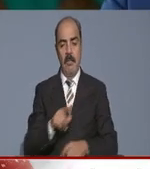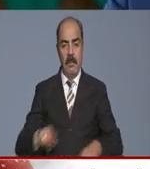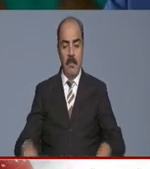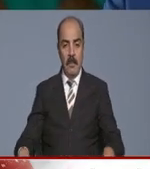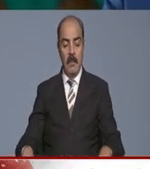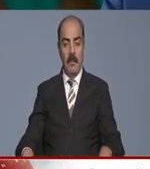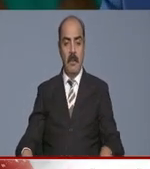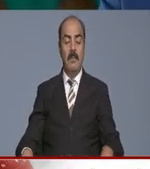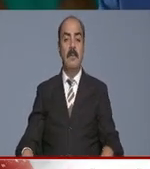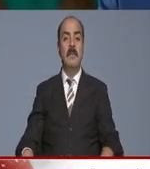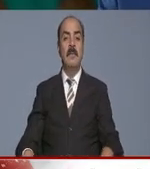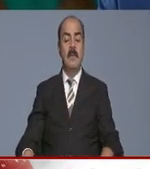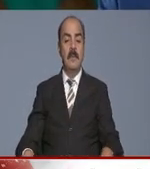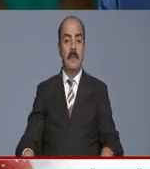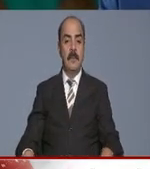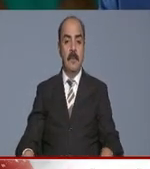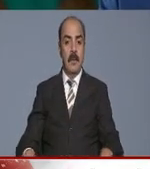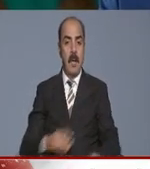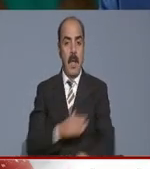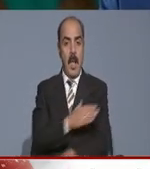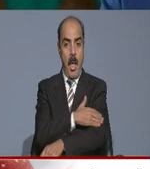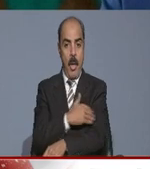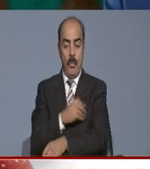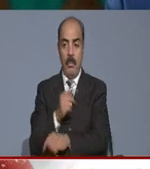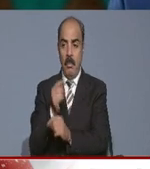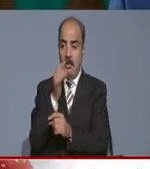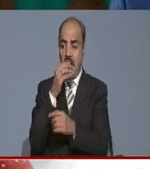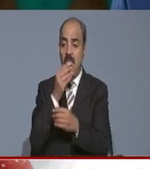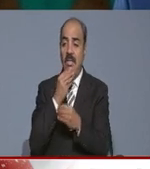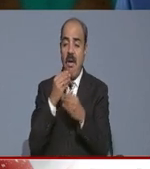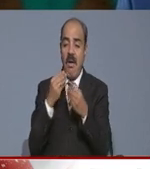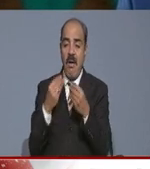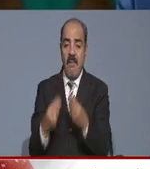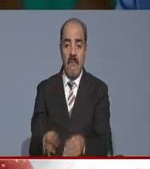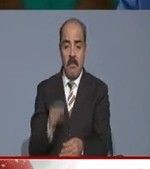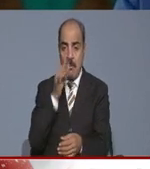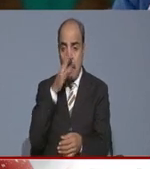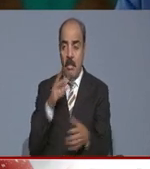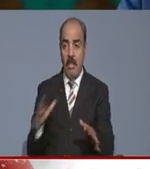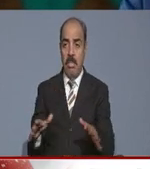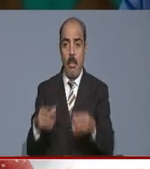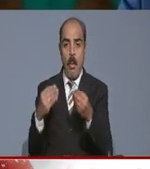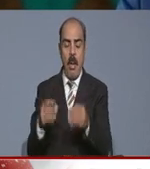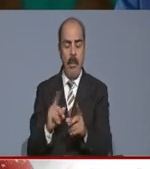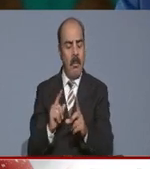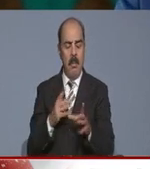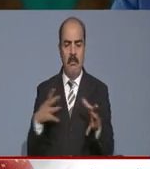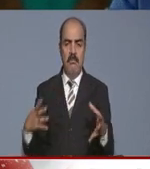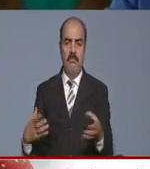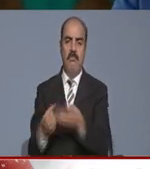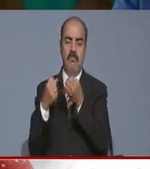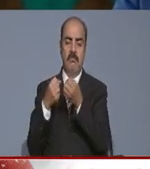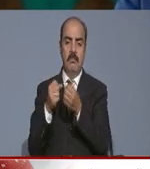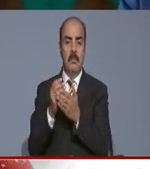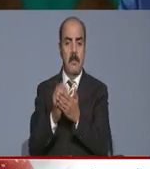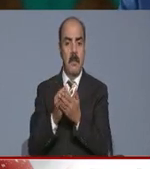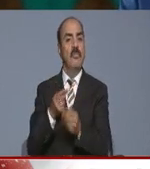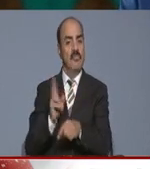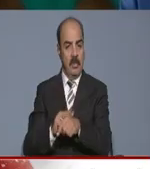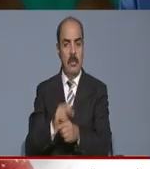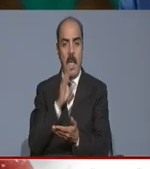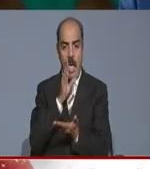إن الدول الأكثر هشاشة لا ترغب في إملاءات عليها، ولكننا يجب أن يكون